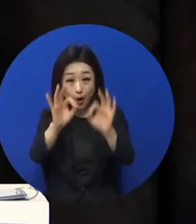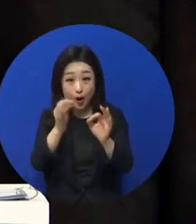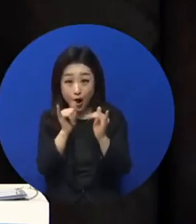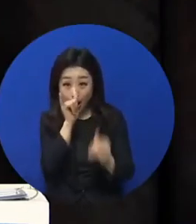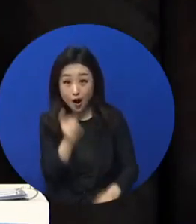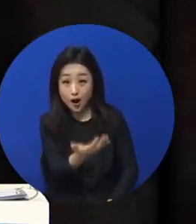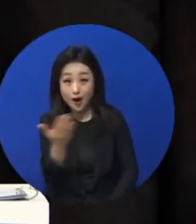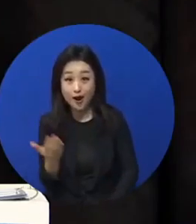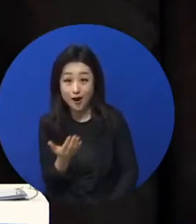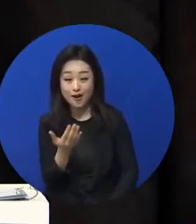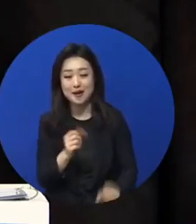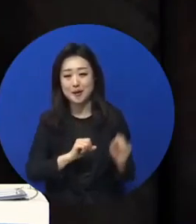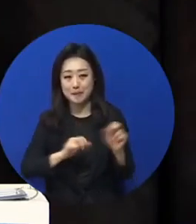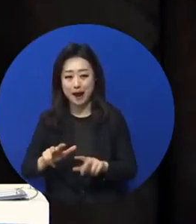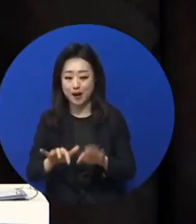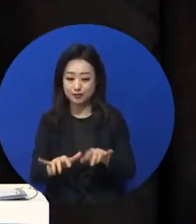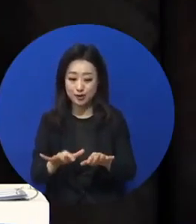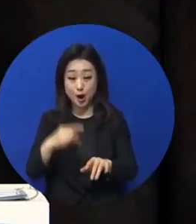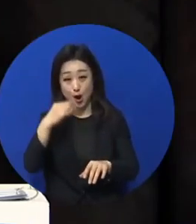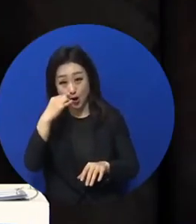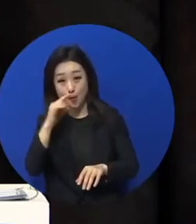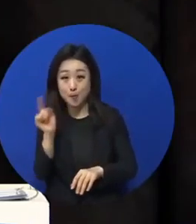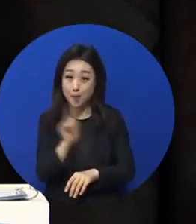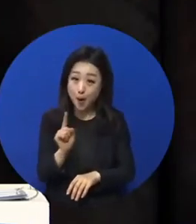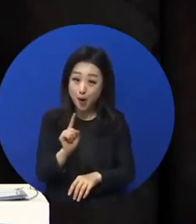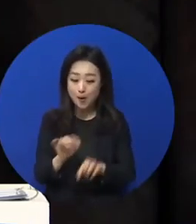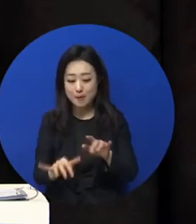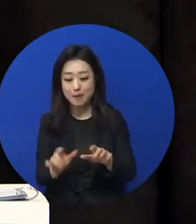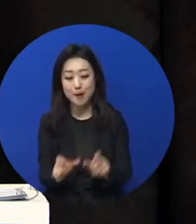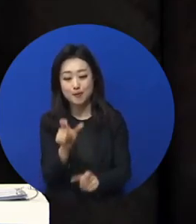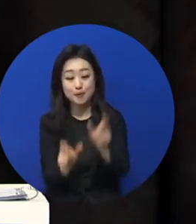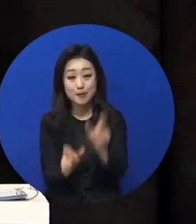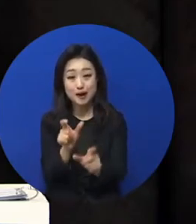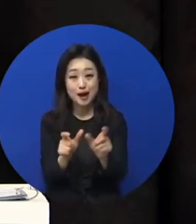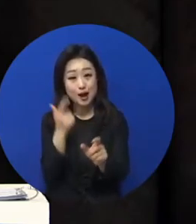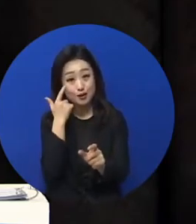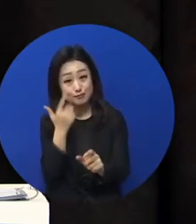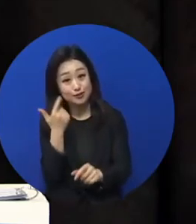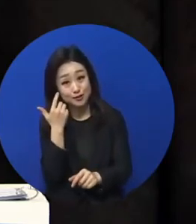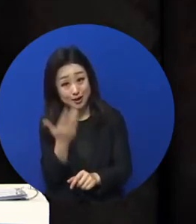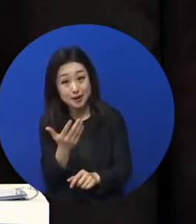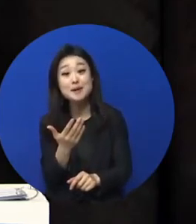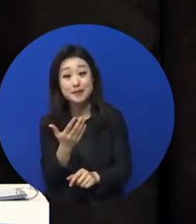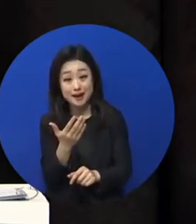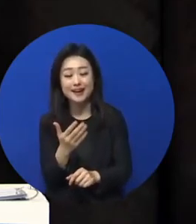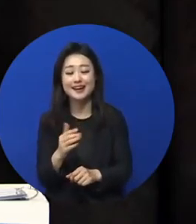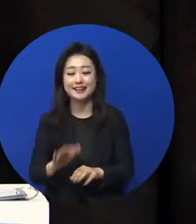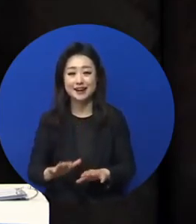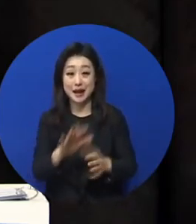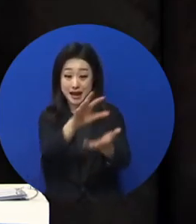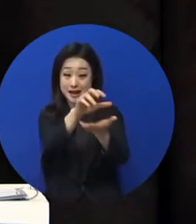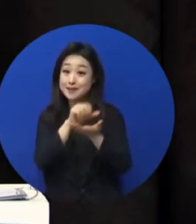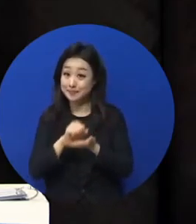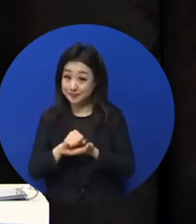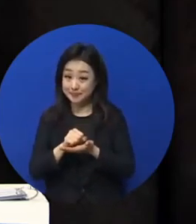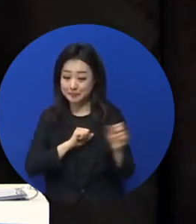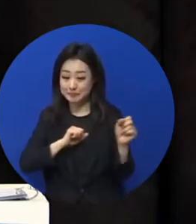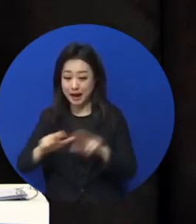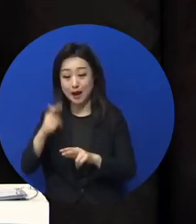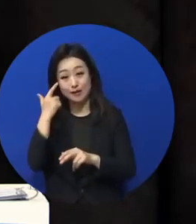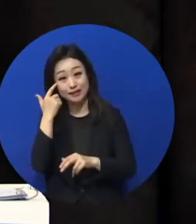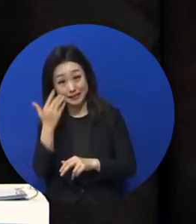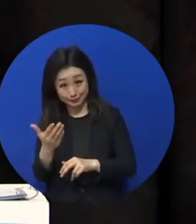여러분께서는 실시간 채팅창에 후보자들에게 궁금한 사항을 남겨주시면 실시간 현장